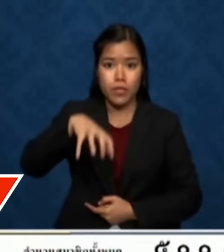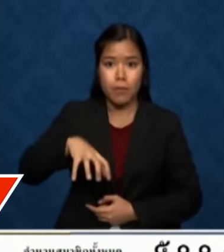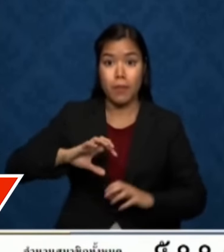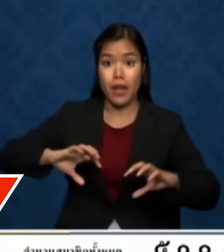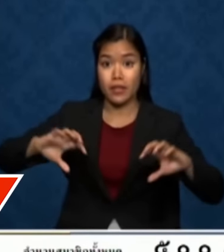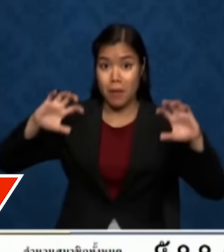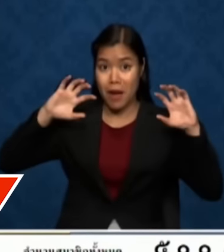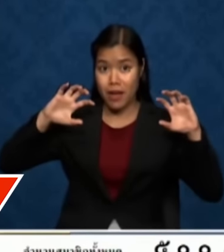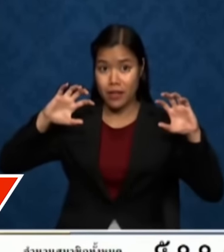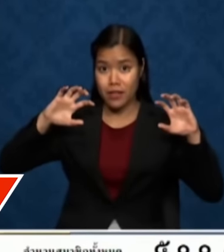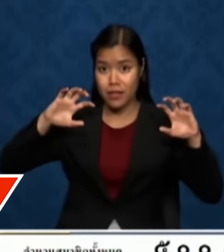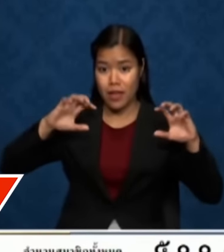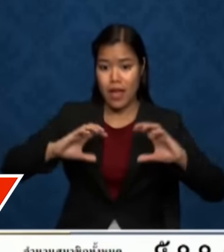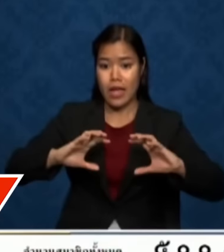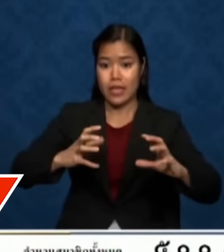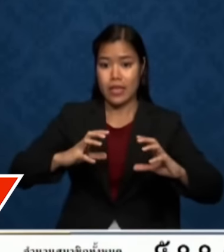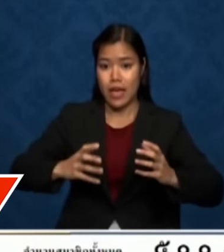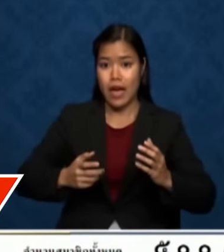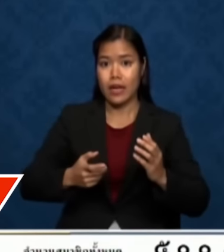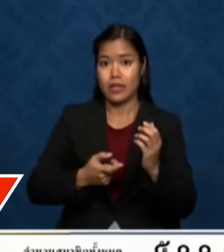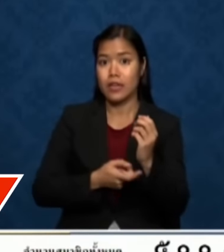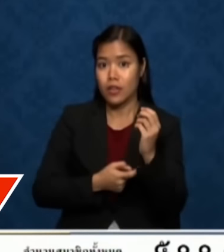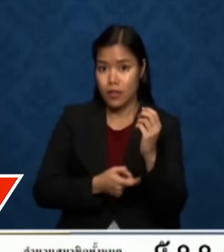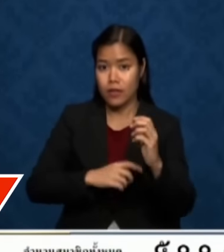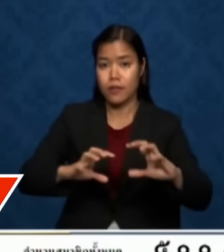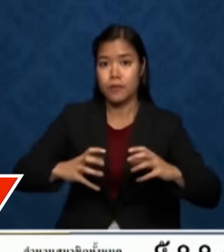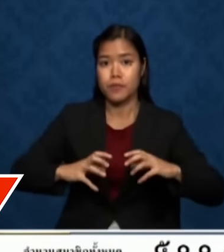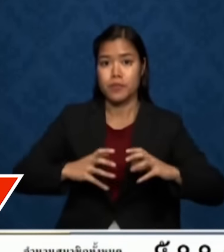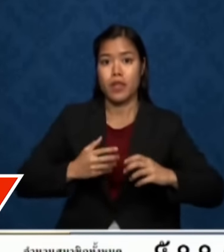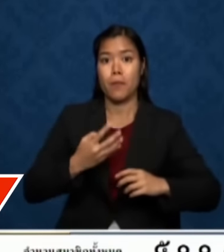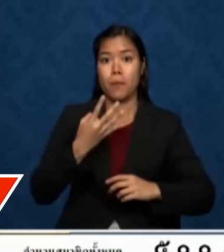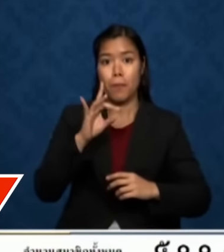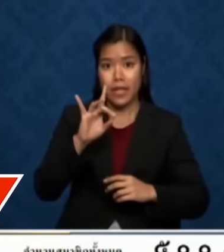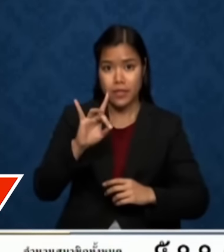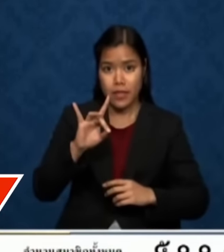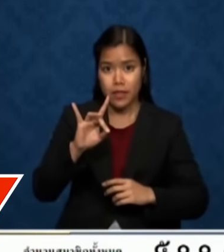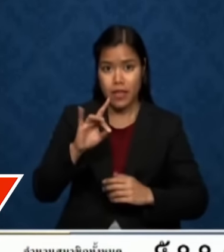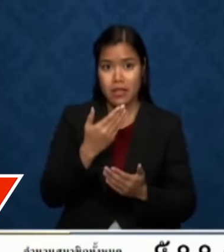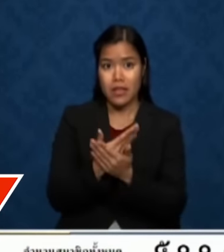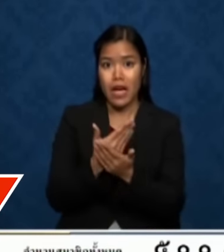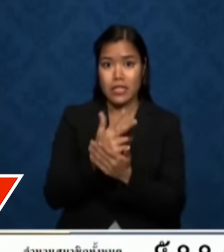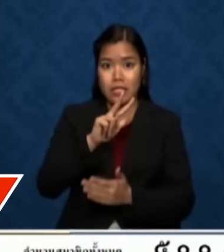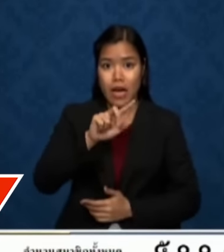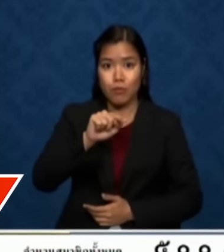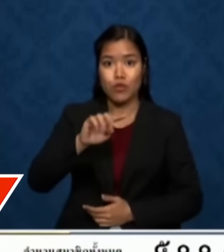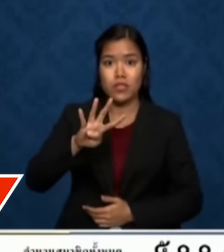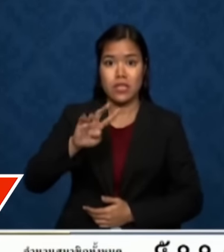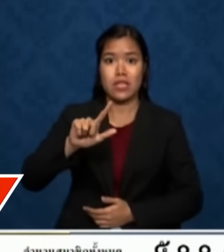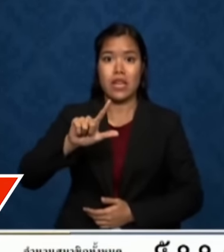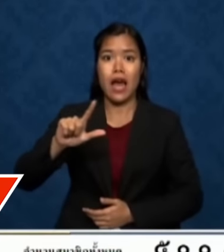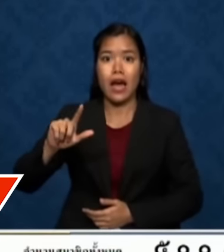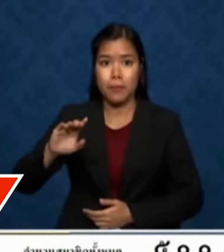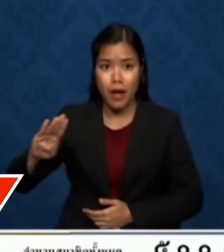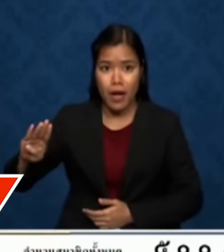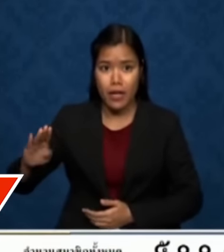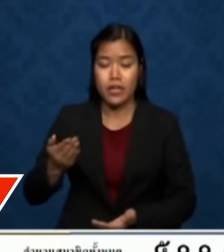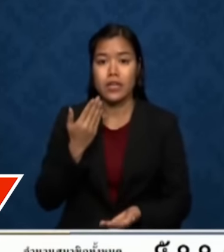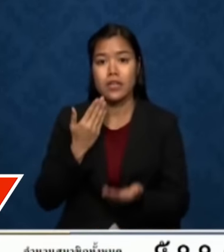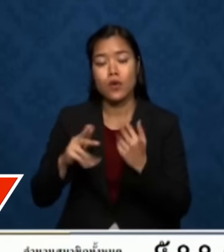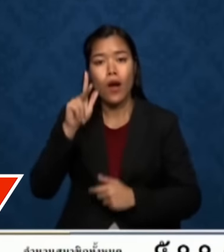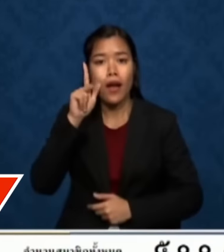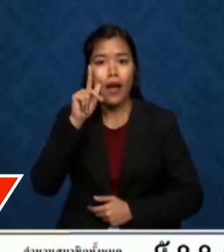ดซื้อยางรถยนต์จำนวน8เส้นเป็นเงินจำนวน 3.4 ล้านบาทหรือข่าวว่าครม.อนุมัติ